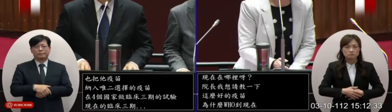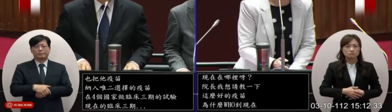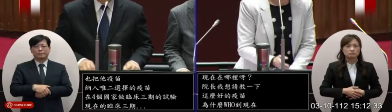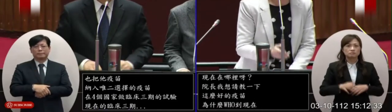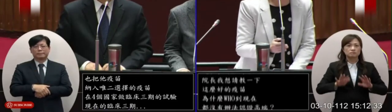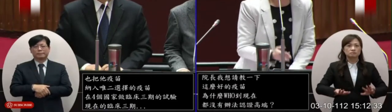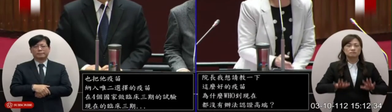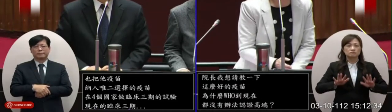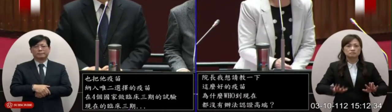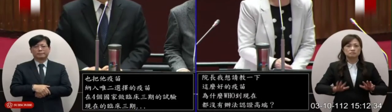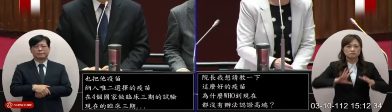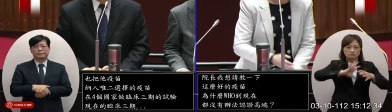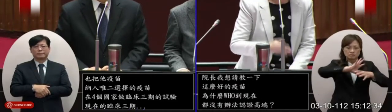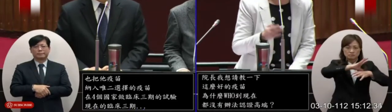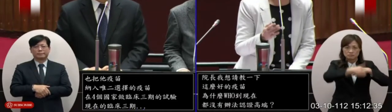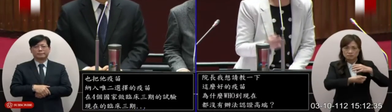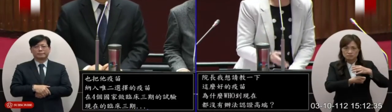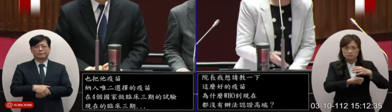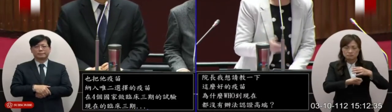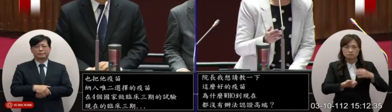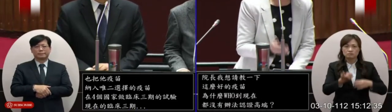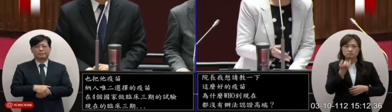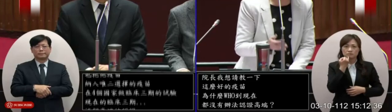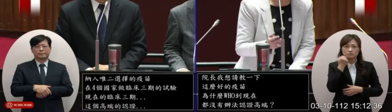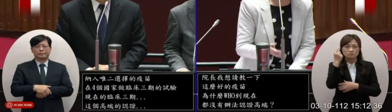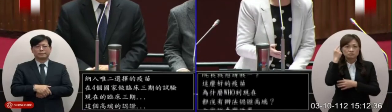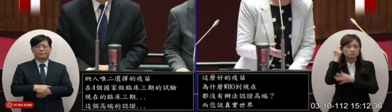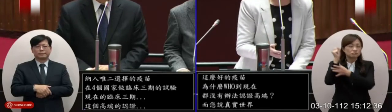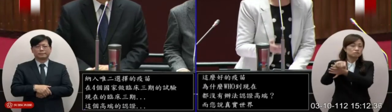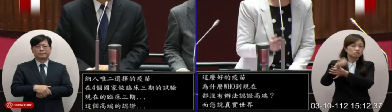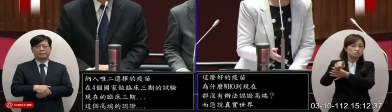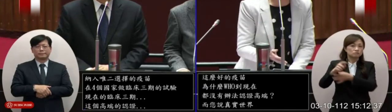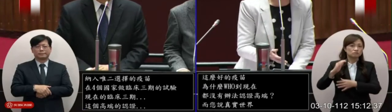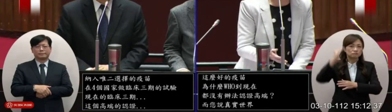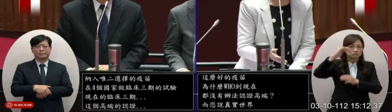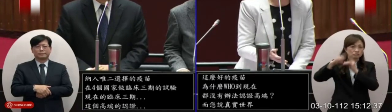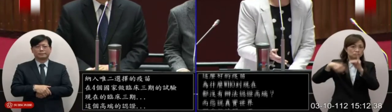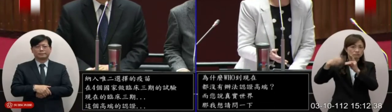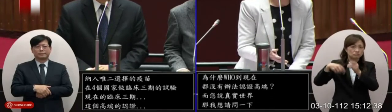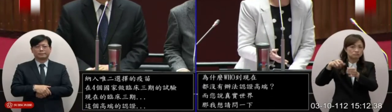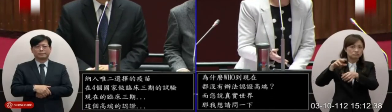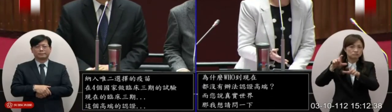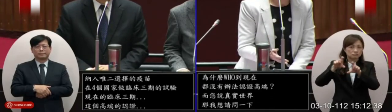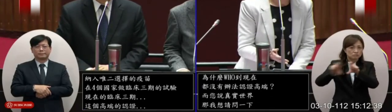现在在全世界能够承认高端疫苗的几个国家？